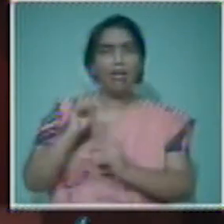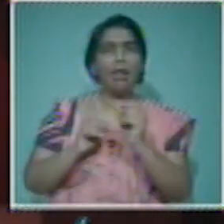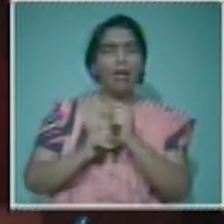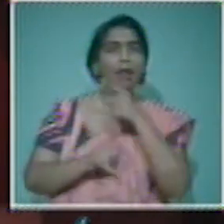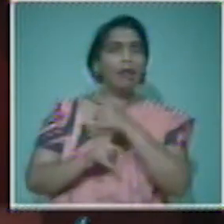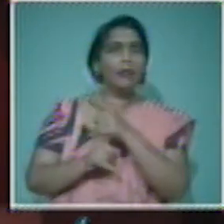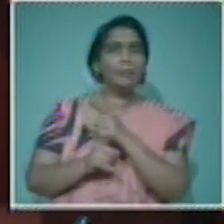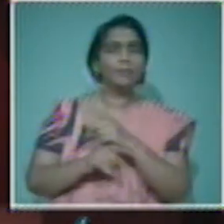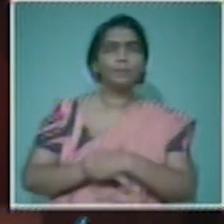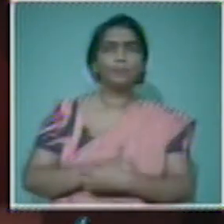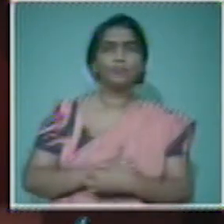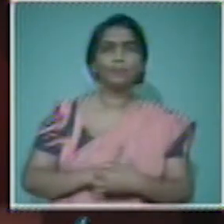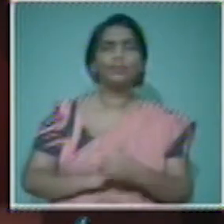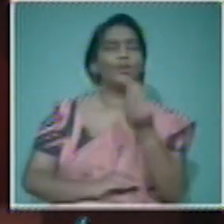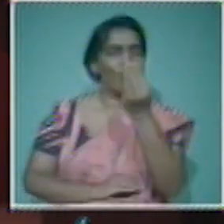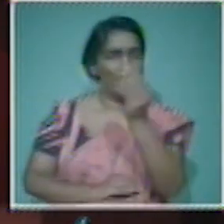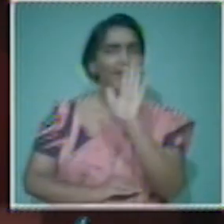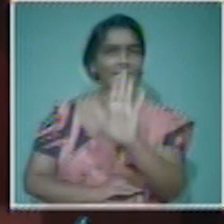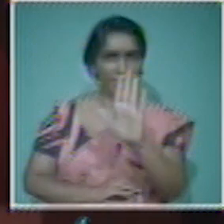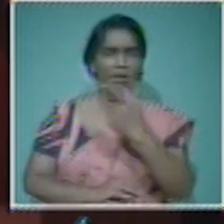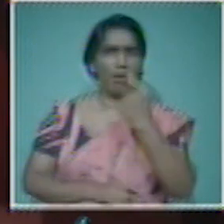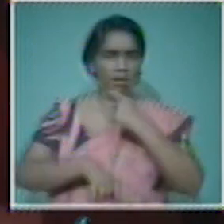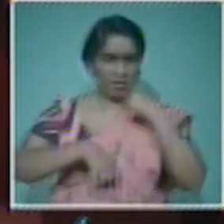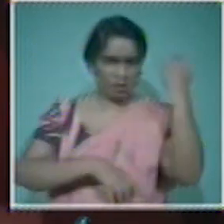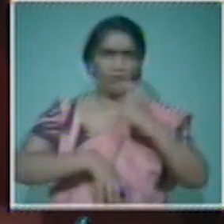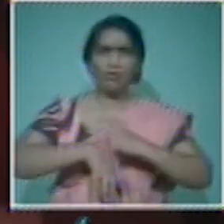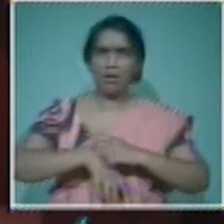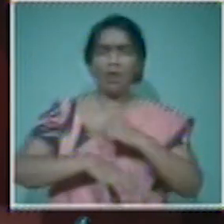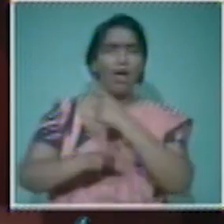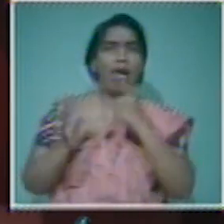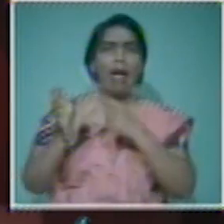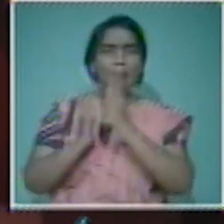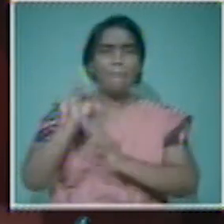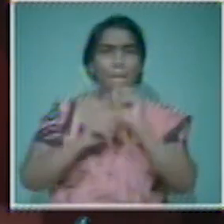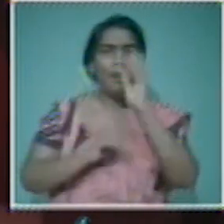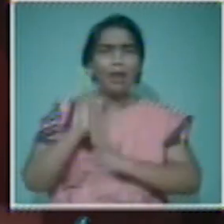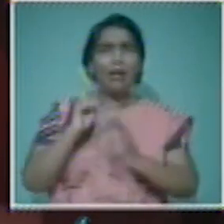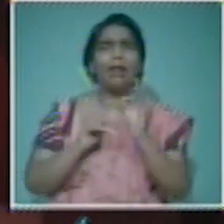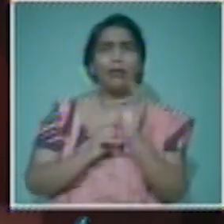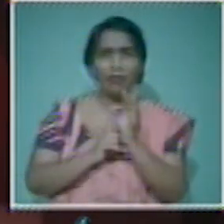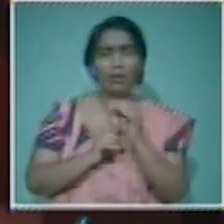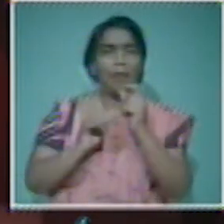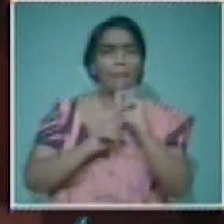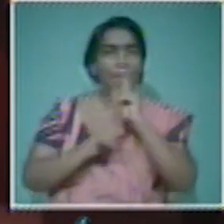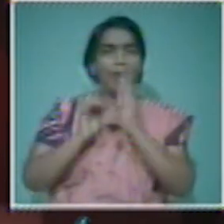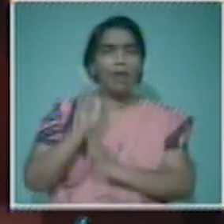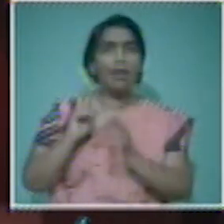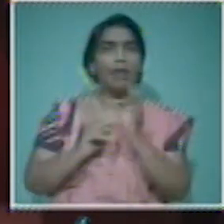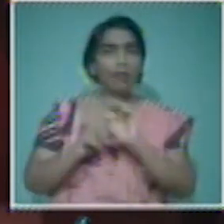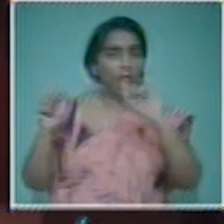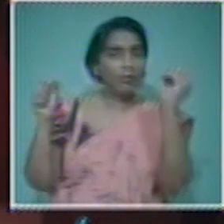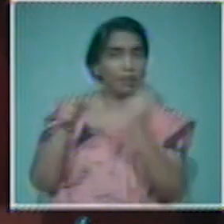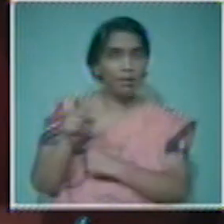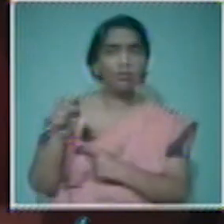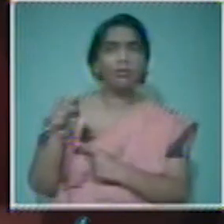අතුකෝරාල නෑ පොඩ ඉන්න මට කතා කරන්න ඉඩ දෙන්න. අතුකෝරාල මැතිතුමාගේ මම කියනවා අතුකෝරාල මැතිතුමාගේ